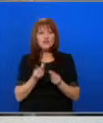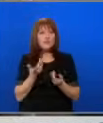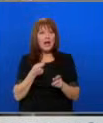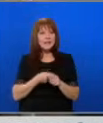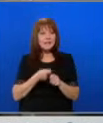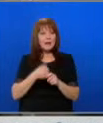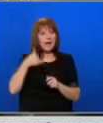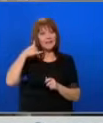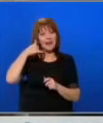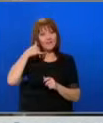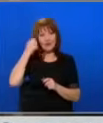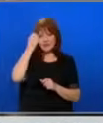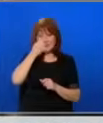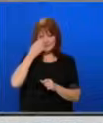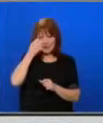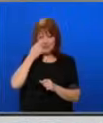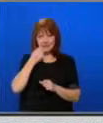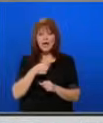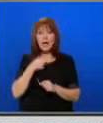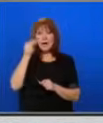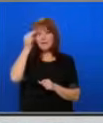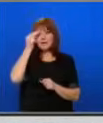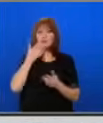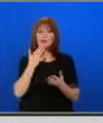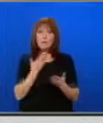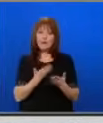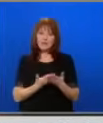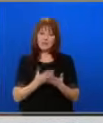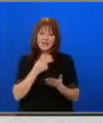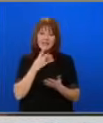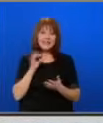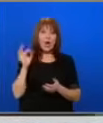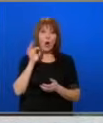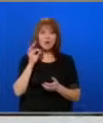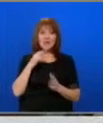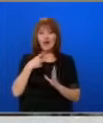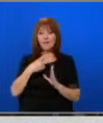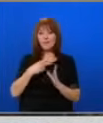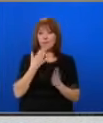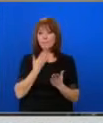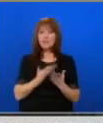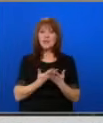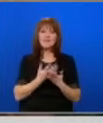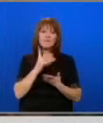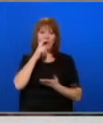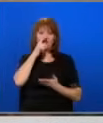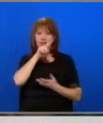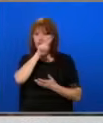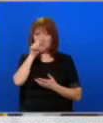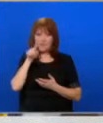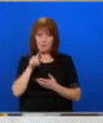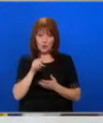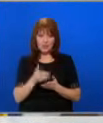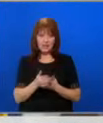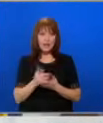измами. Копродукцията на БНТ е българското предложение за Оскар. Филмът поставя много важни въпроси и приковава вниманието на